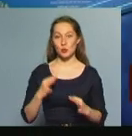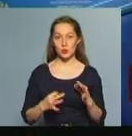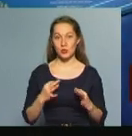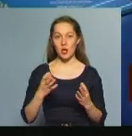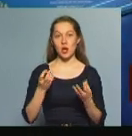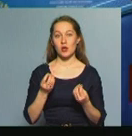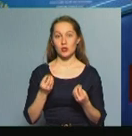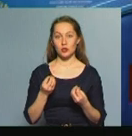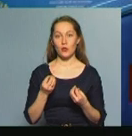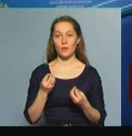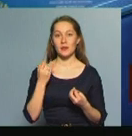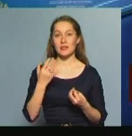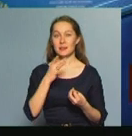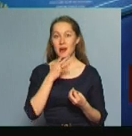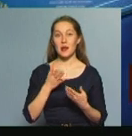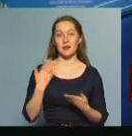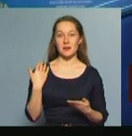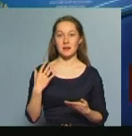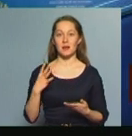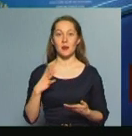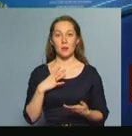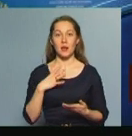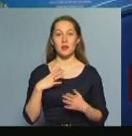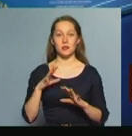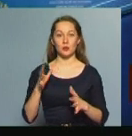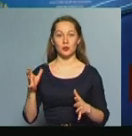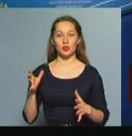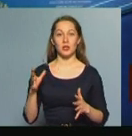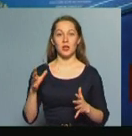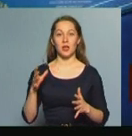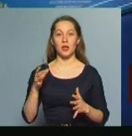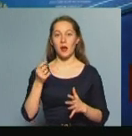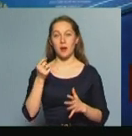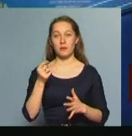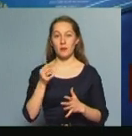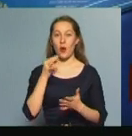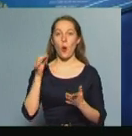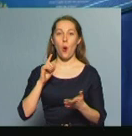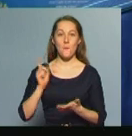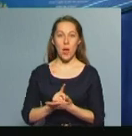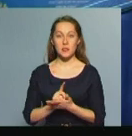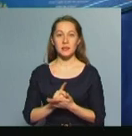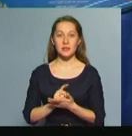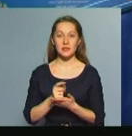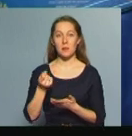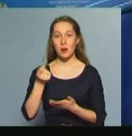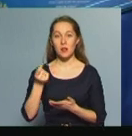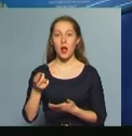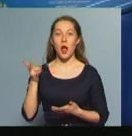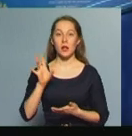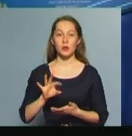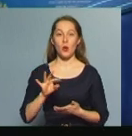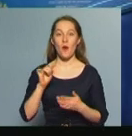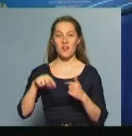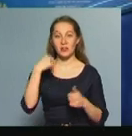буквально пару-тройку лет назад в единичных случаях возлагали на наркопотребителя такую обязанность, то в текущем году уже